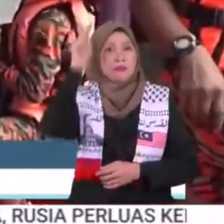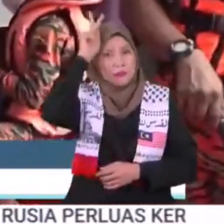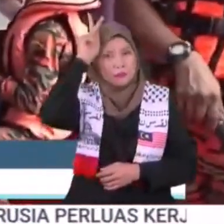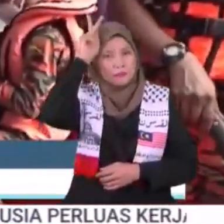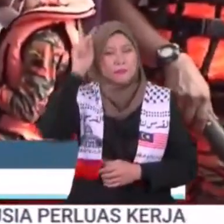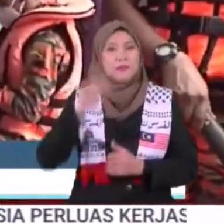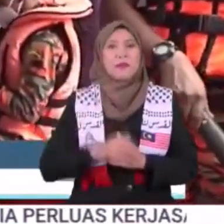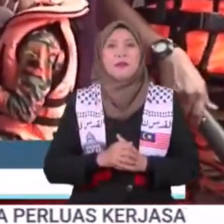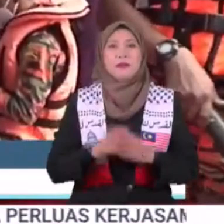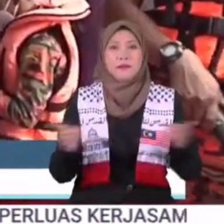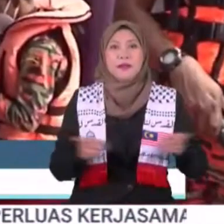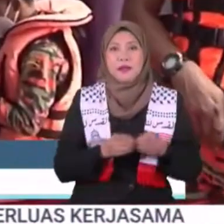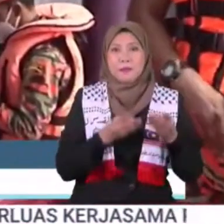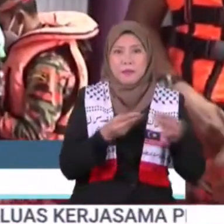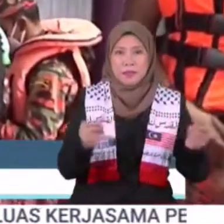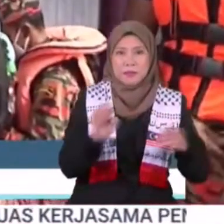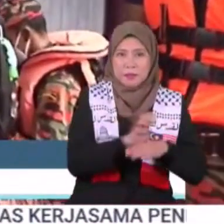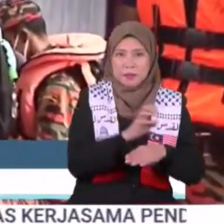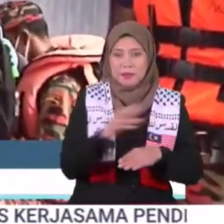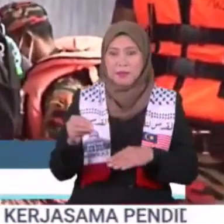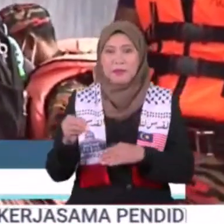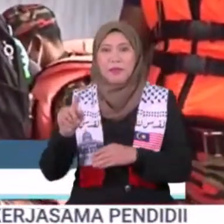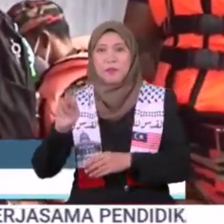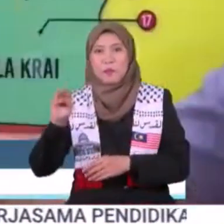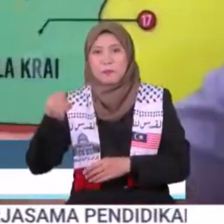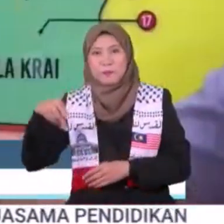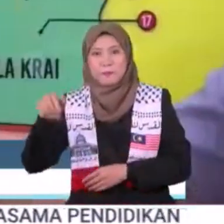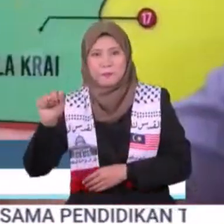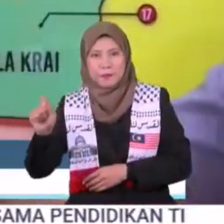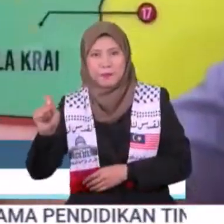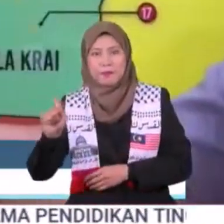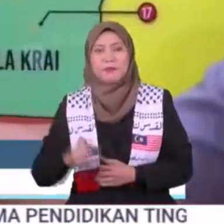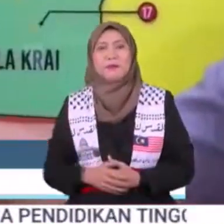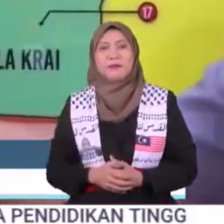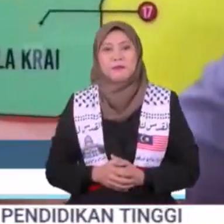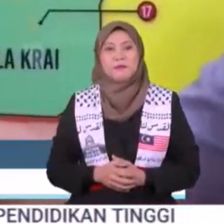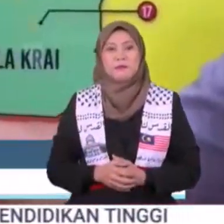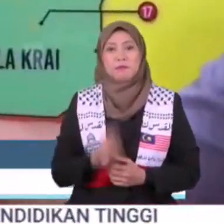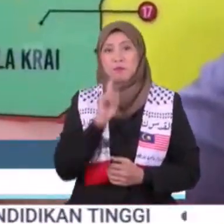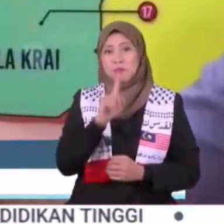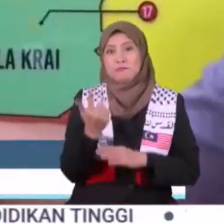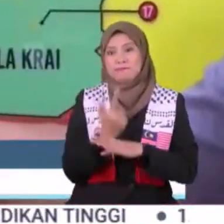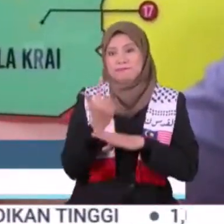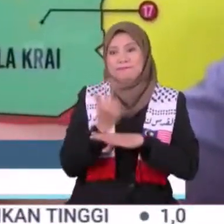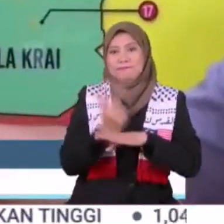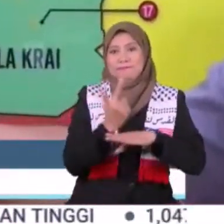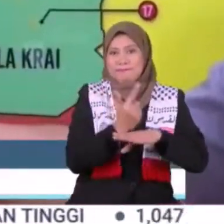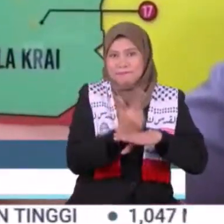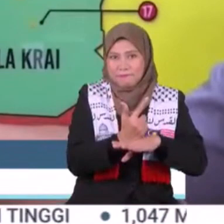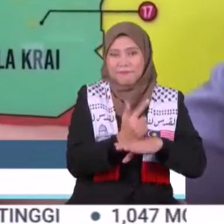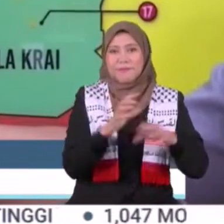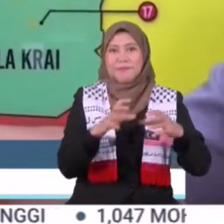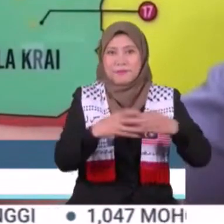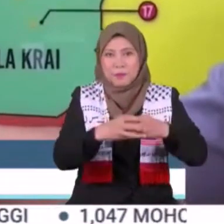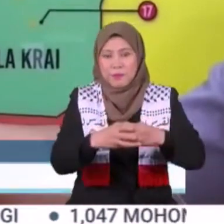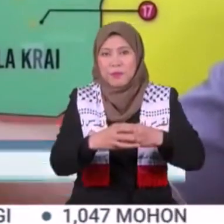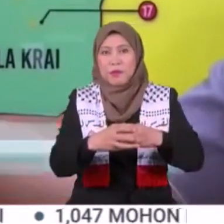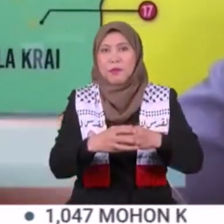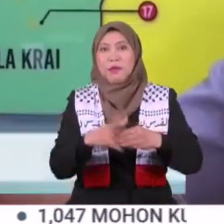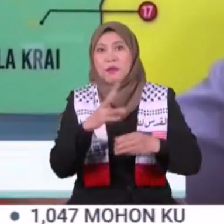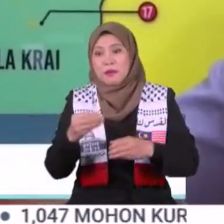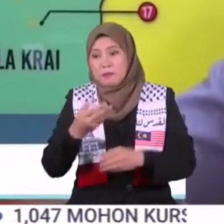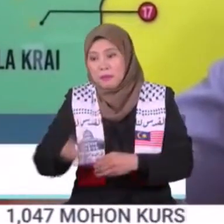Antara daerah terlibat adalah Pasir Mas dan Tumpat. Di samping latihan, kita juga akan pastikan kita punya